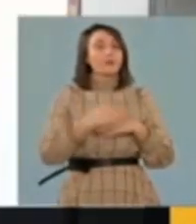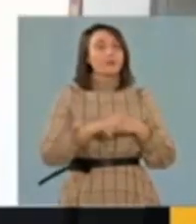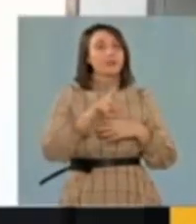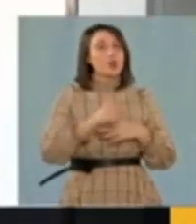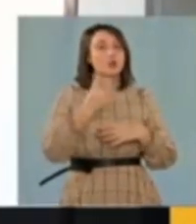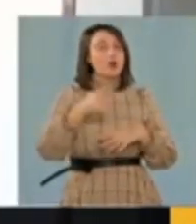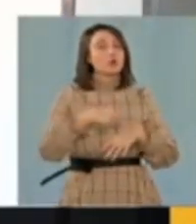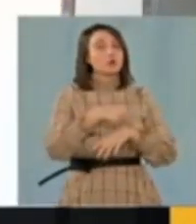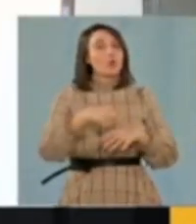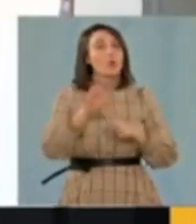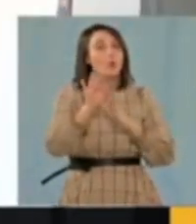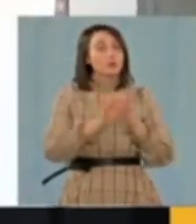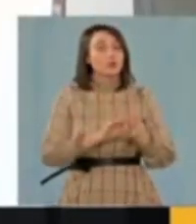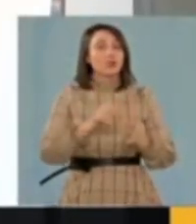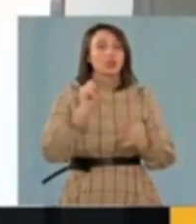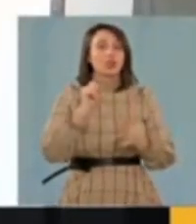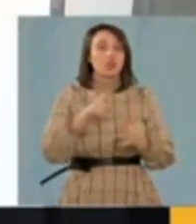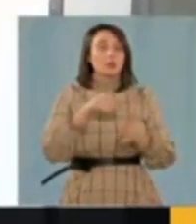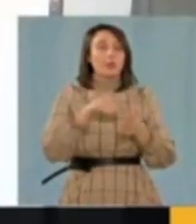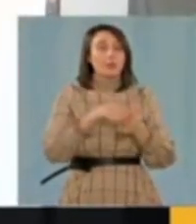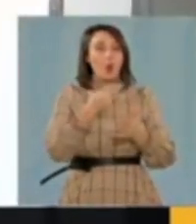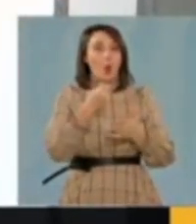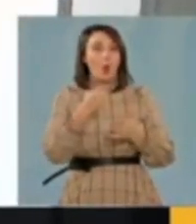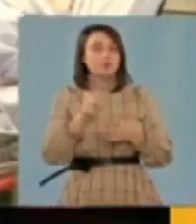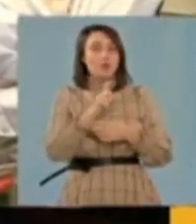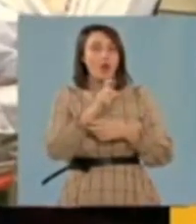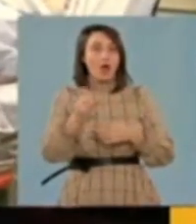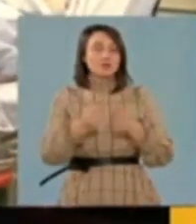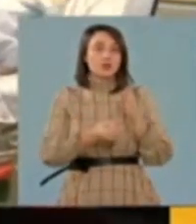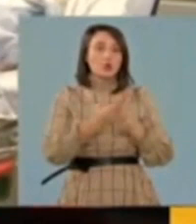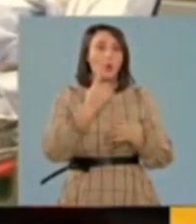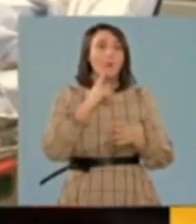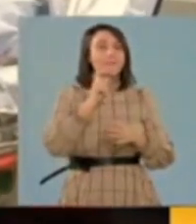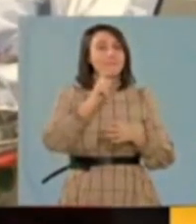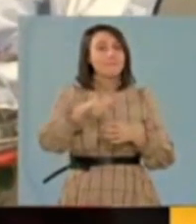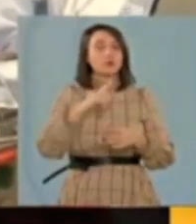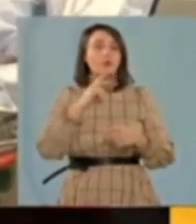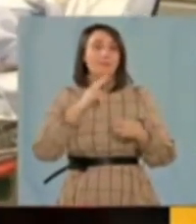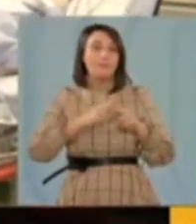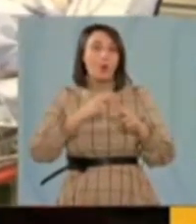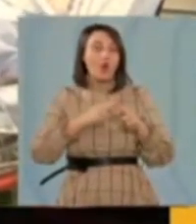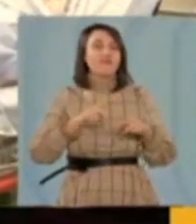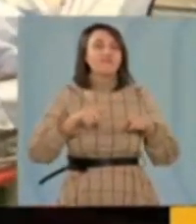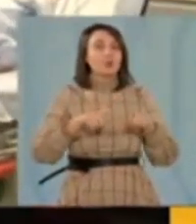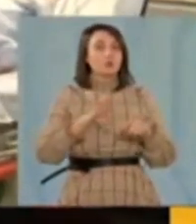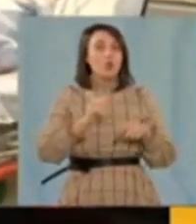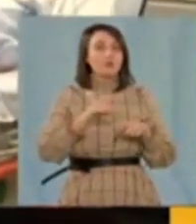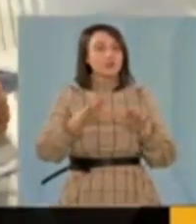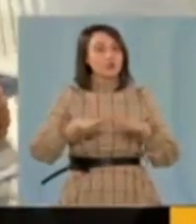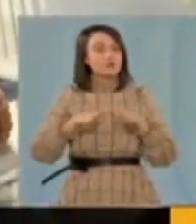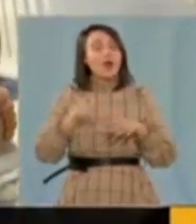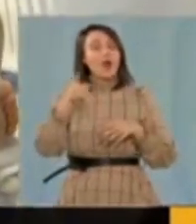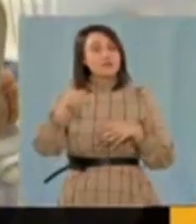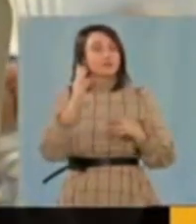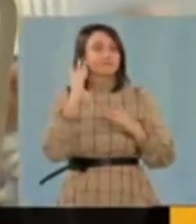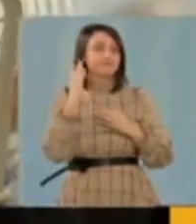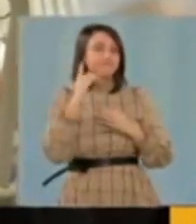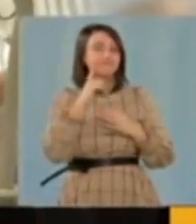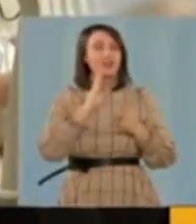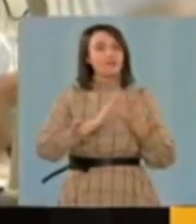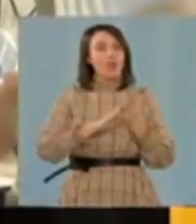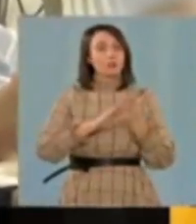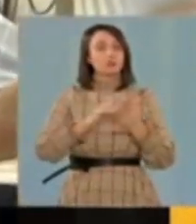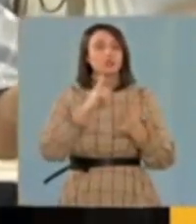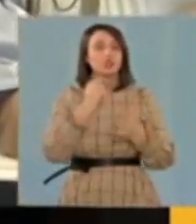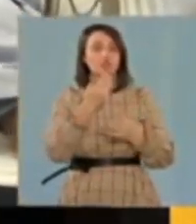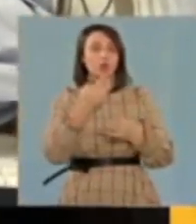24 de ore au fost înregistrate 12.082 de cazuri noi de persoane infectate cu virusul SARS-CoV-2. Ceea ce este îngrijorător este faptul